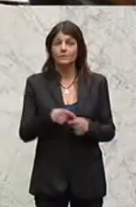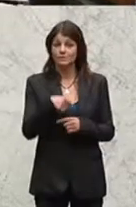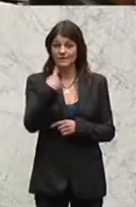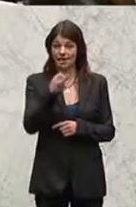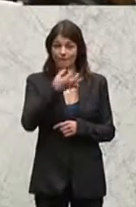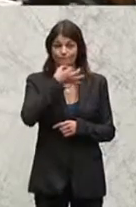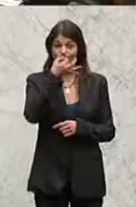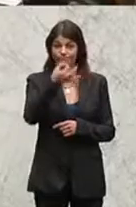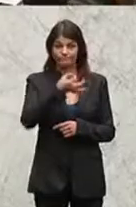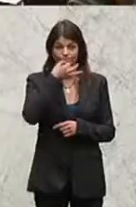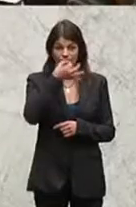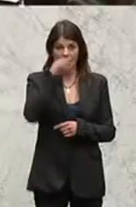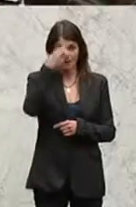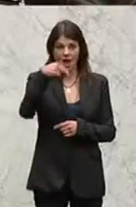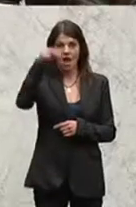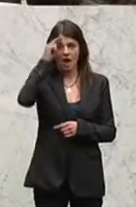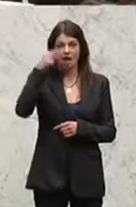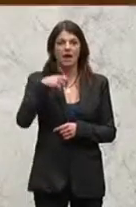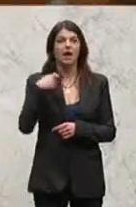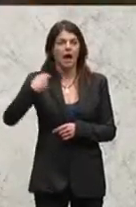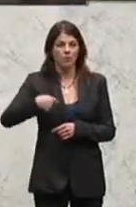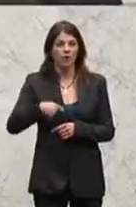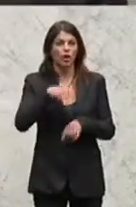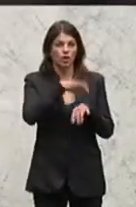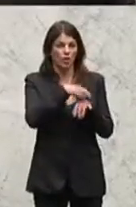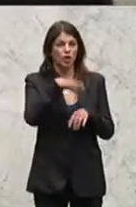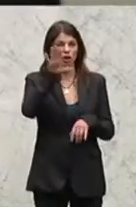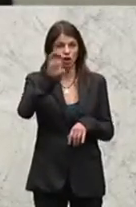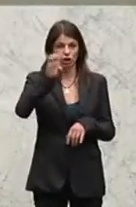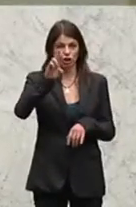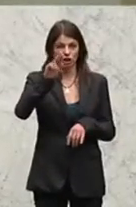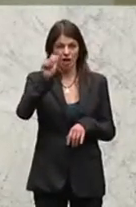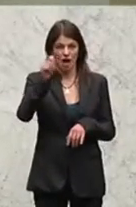Als Nächster zu Wort gemeldet, Herr Abgeordneter Dr. Scherak, bitte.